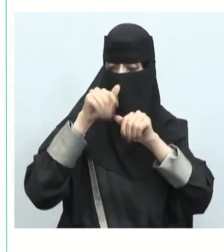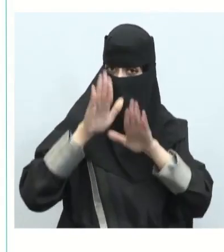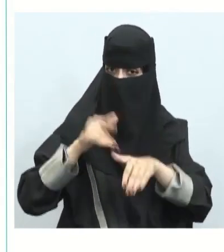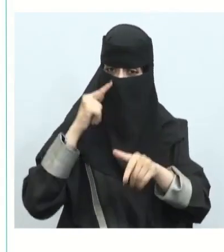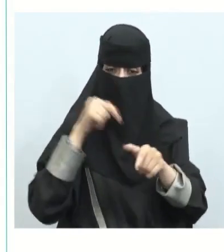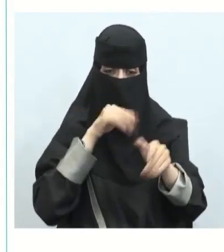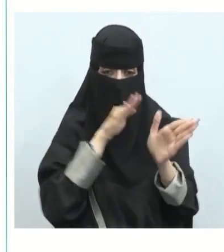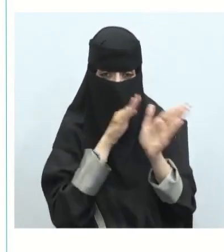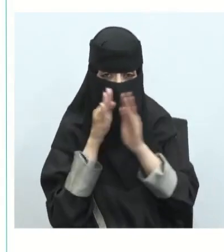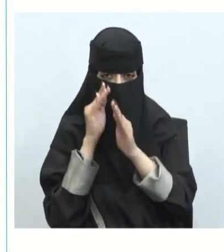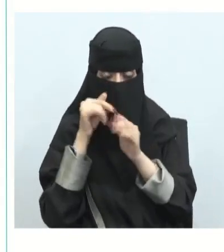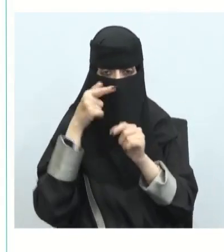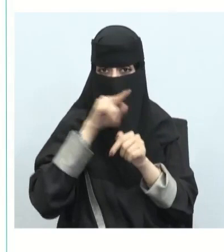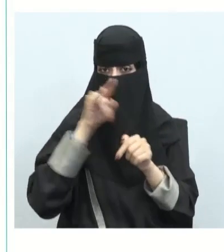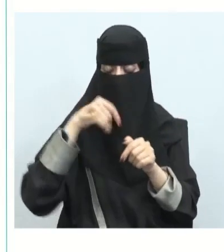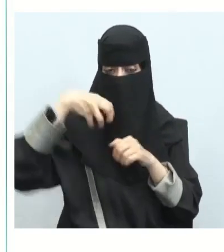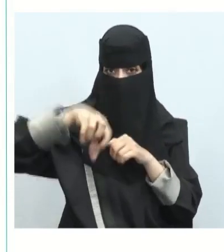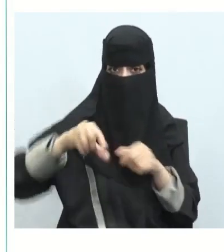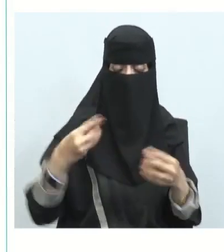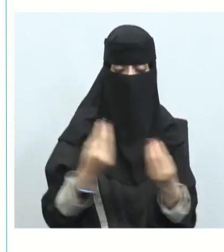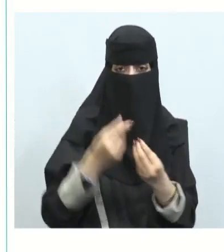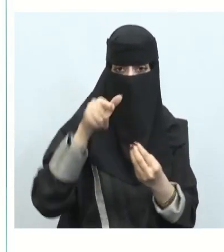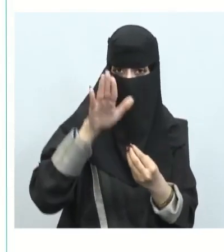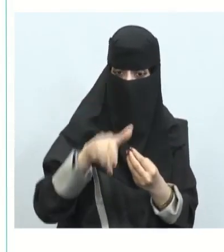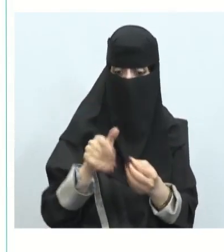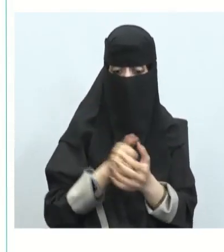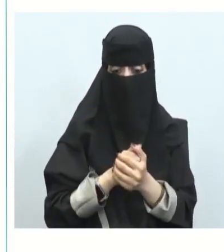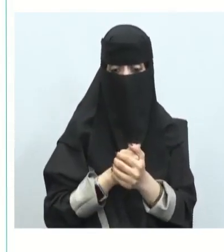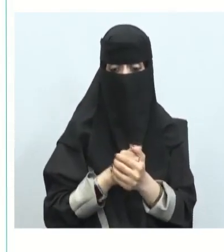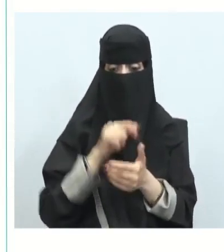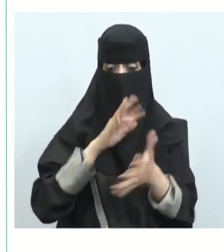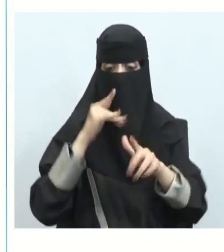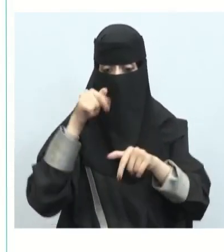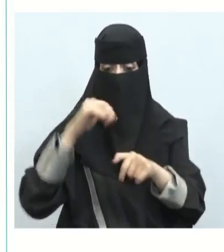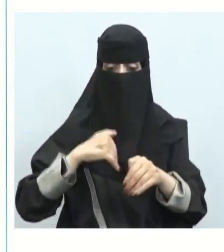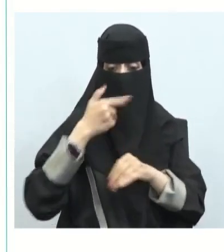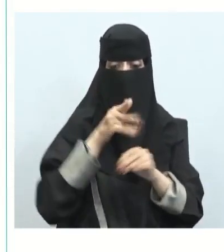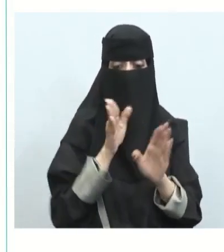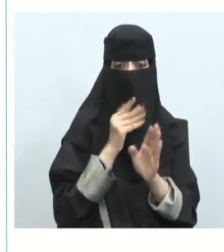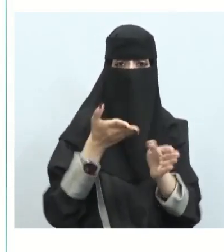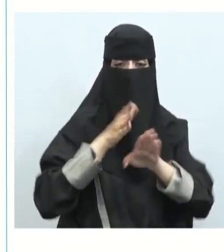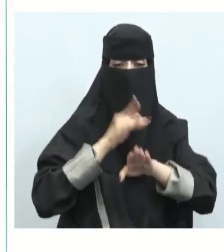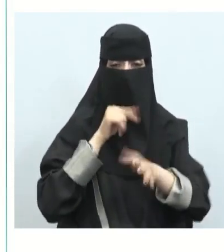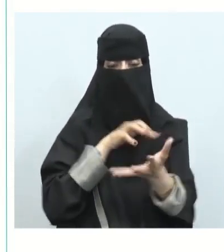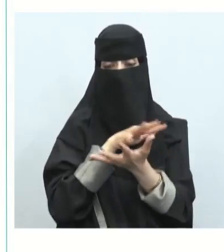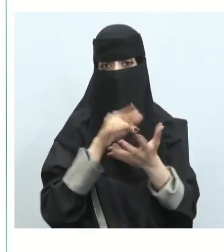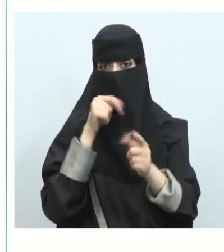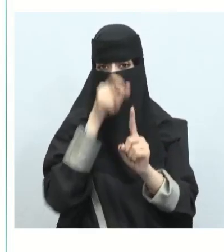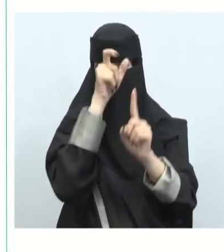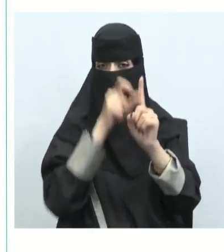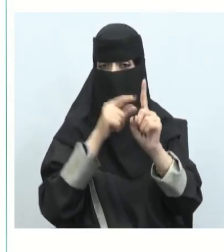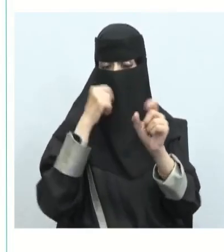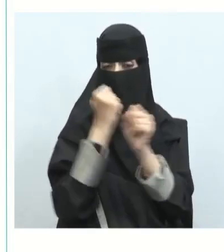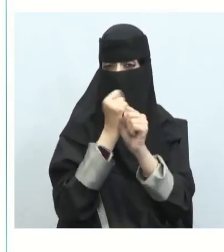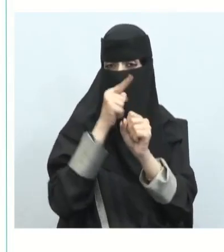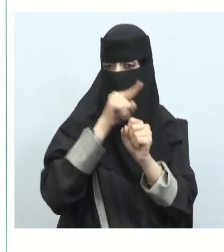تضليلهم او انهم ليسوا جزء من هذا الامر اذا قد تكون نتيجه عاده اكثر ضرر بمعنى ان الموظف يشعر انه ليس